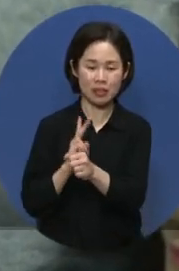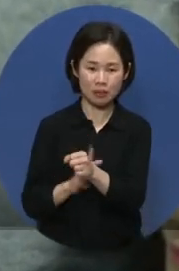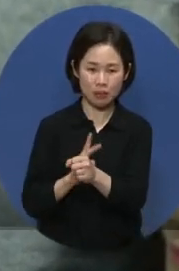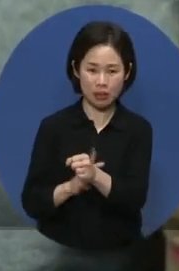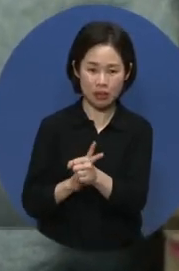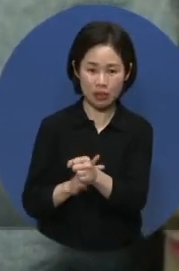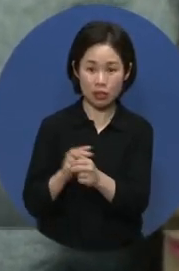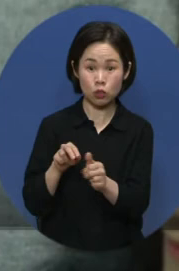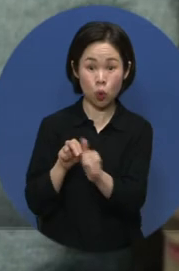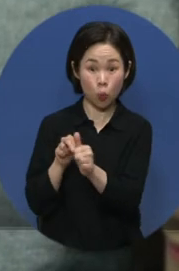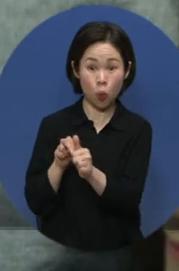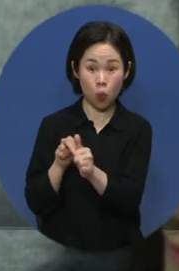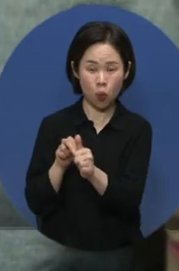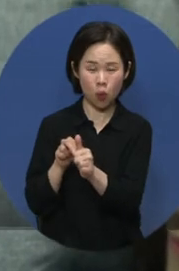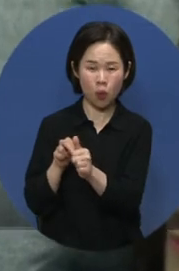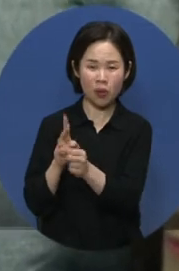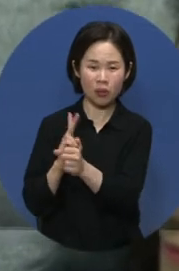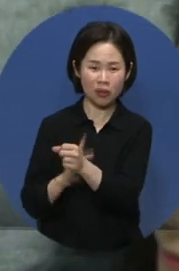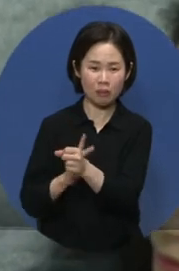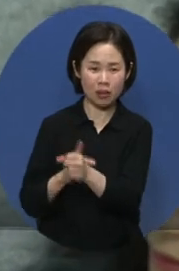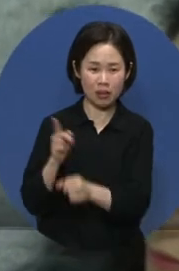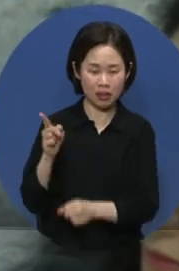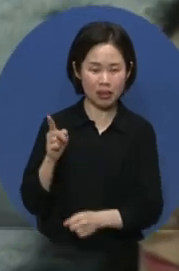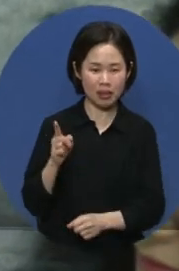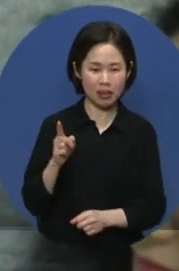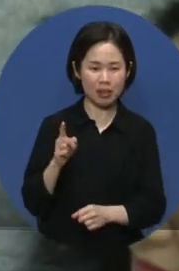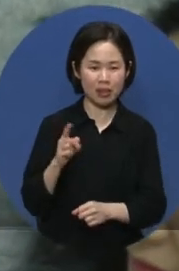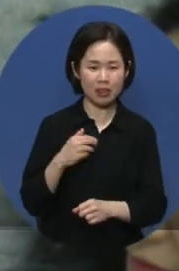제가 문서 작업이랑